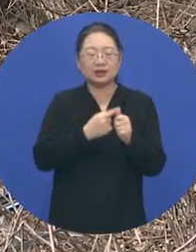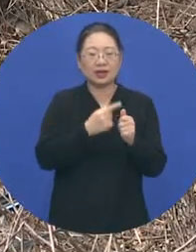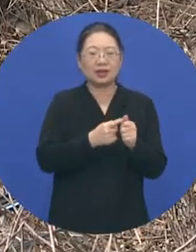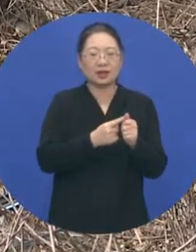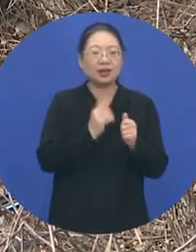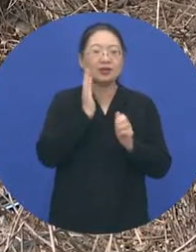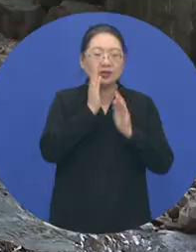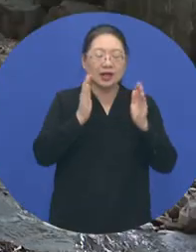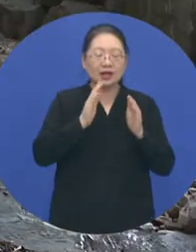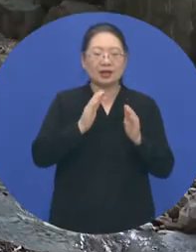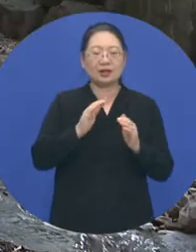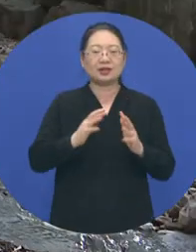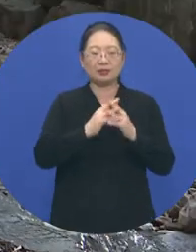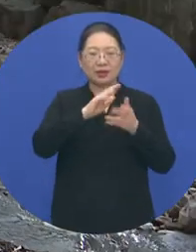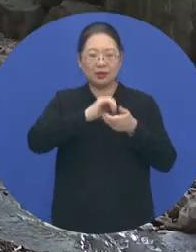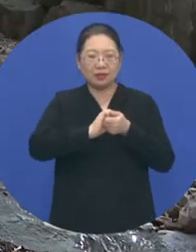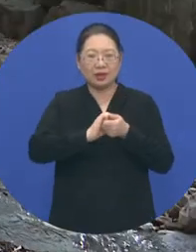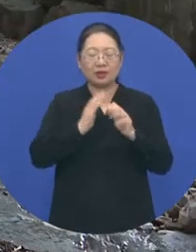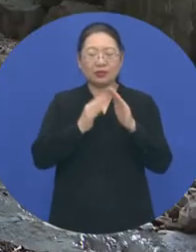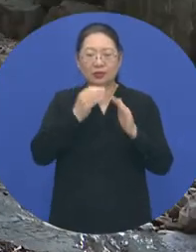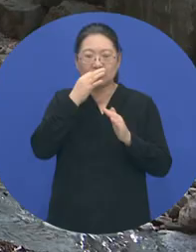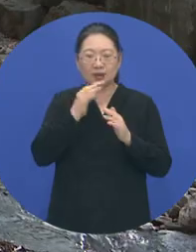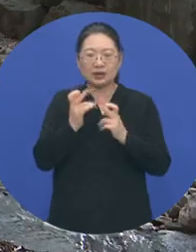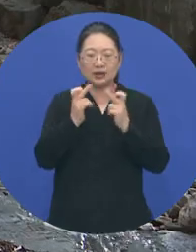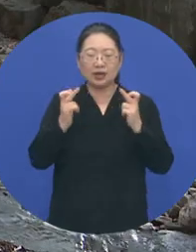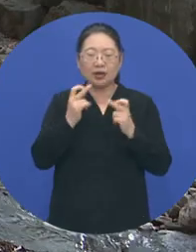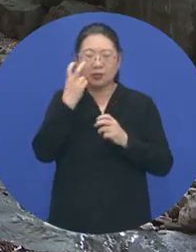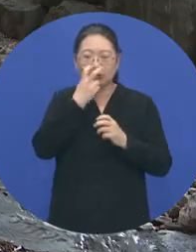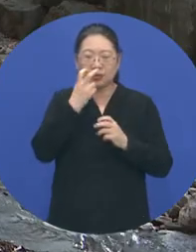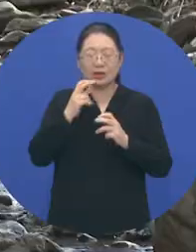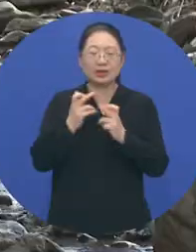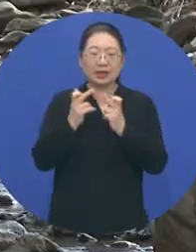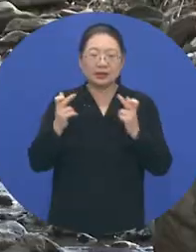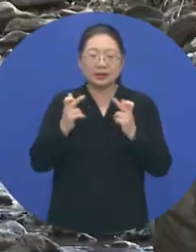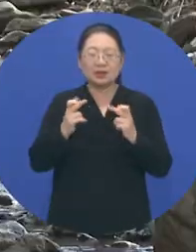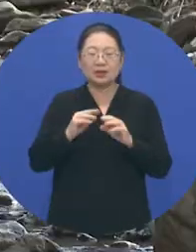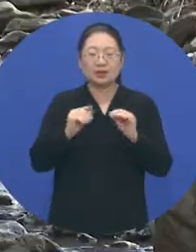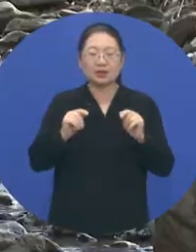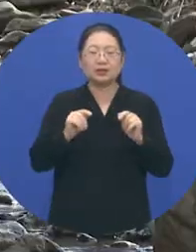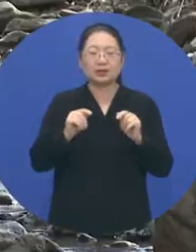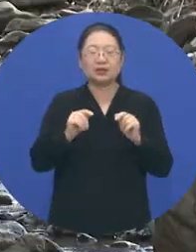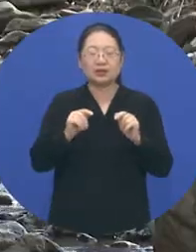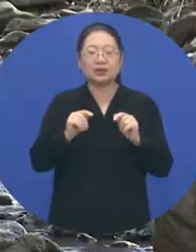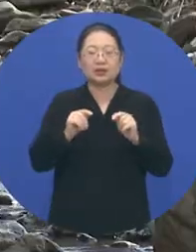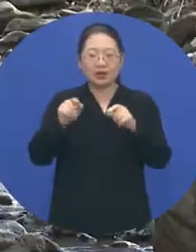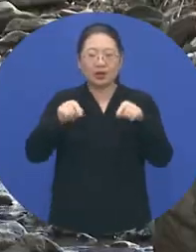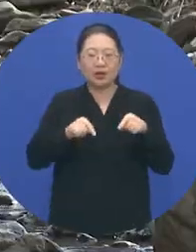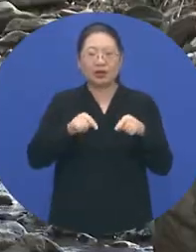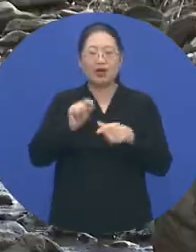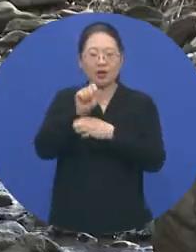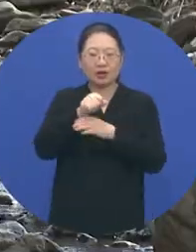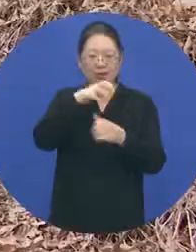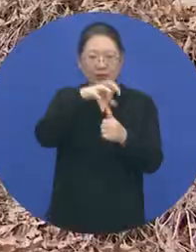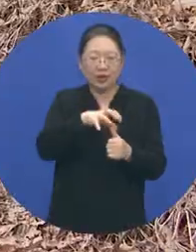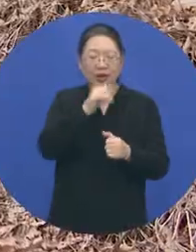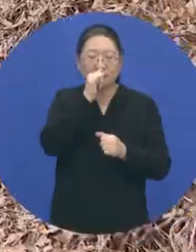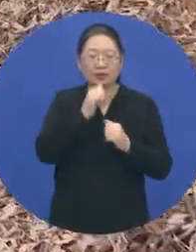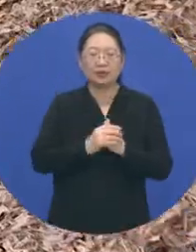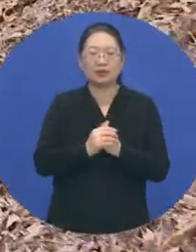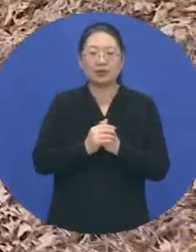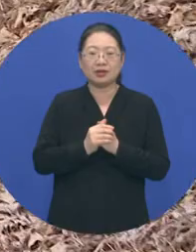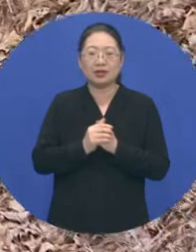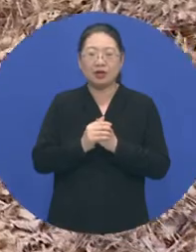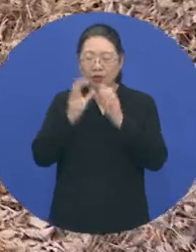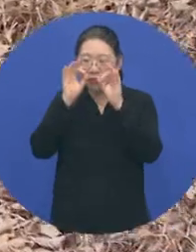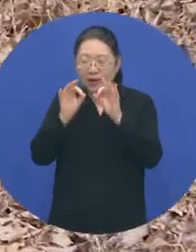자연녹지 지역 개발 제한 구역 공익용 산지 보존 산지 토지거래 허가 구역 등으로 묶여 있다는 겁니다 한눈에